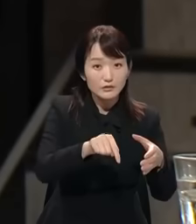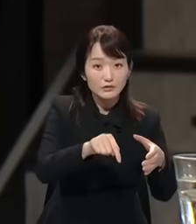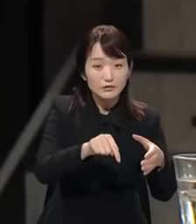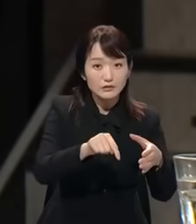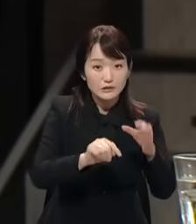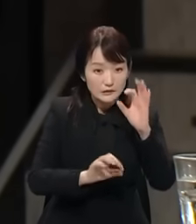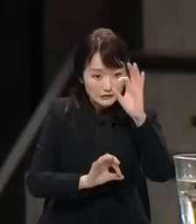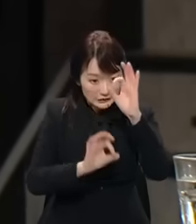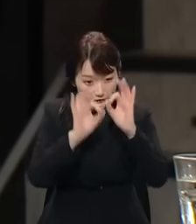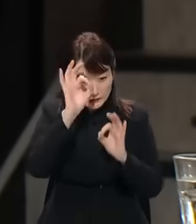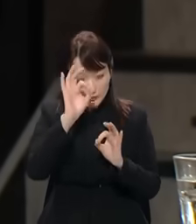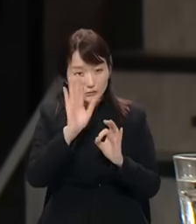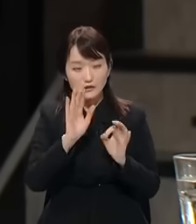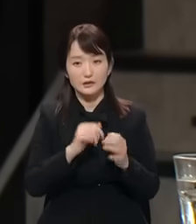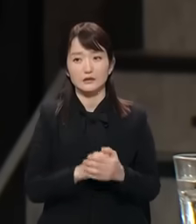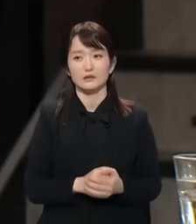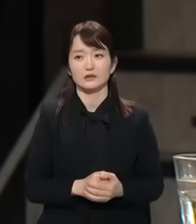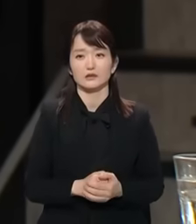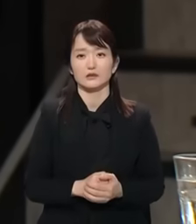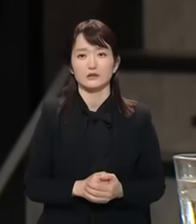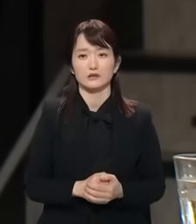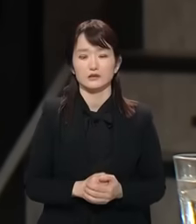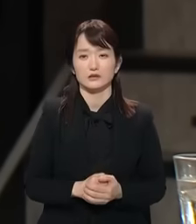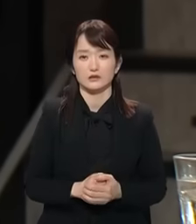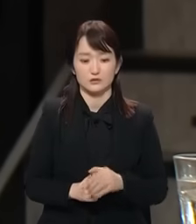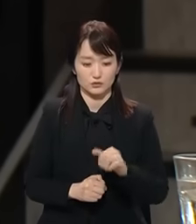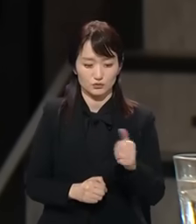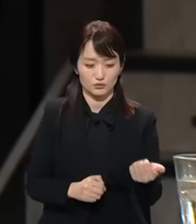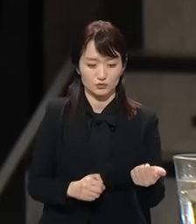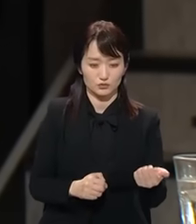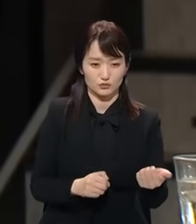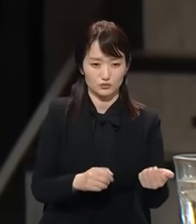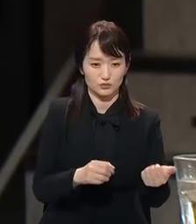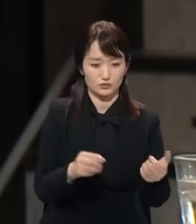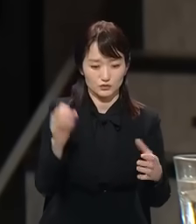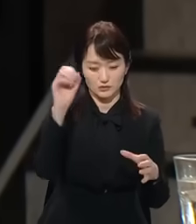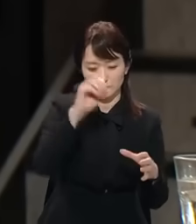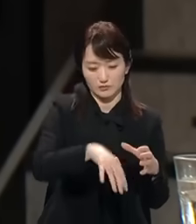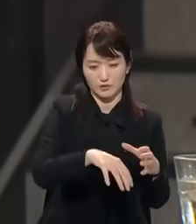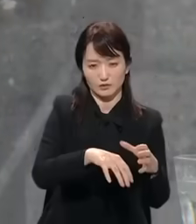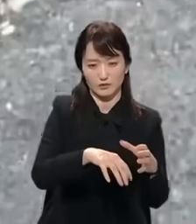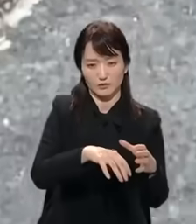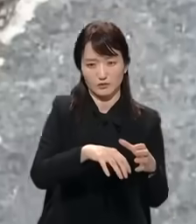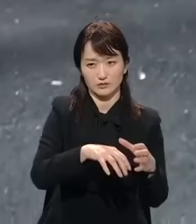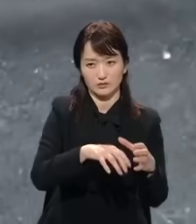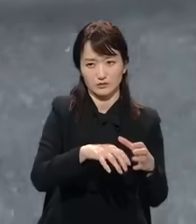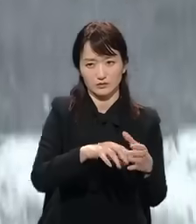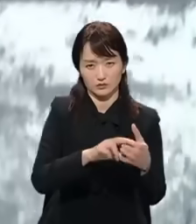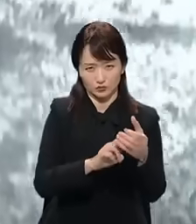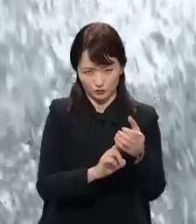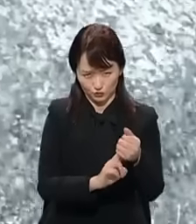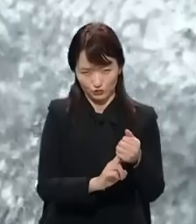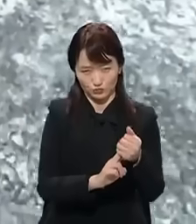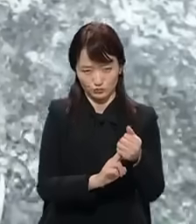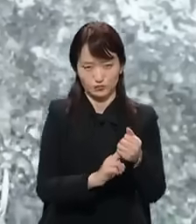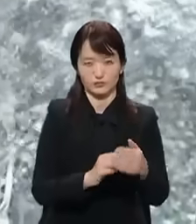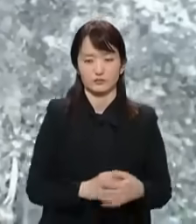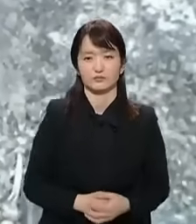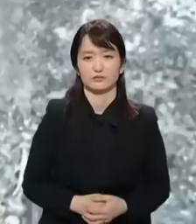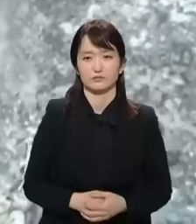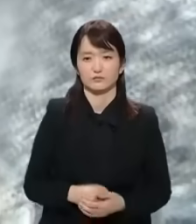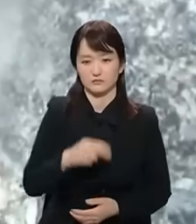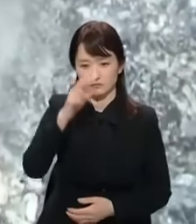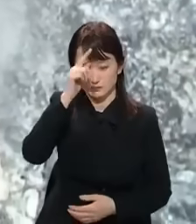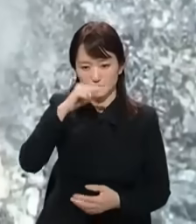아니라 꽁꽁 어떻게 그 시신을 갖다가 어디에 숨겨놓는이 사건으로 우리가 볼 수밖에 없는데 경찰이이 DNA